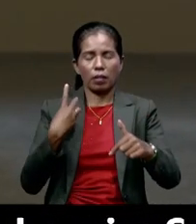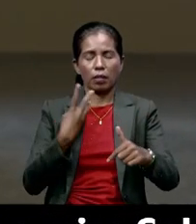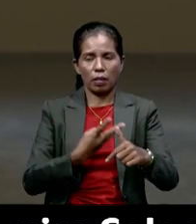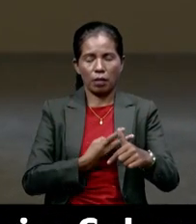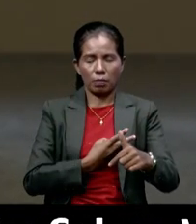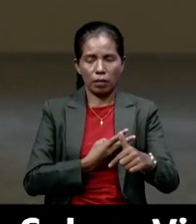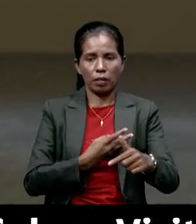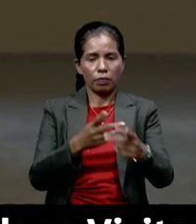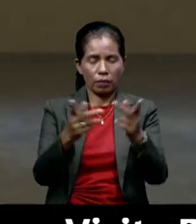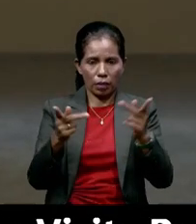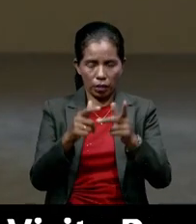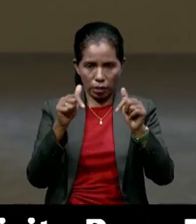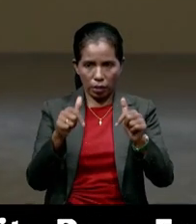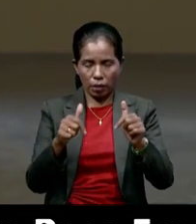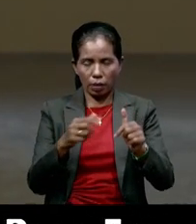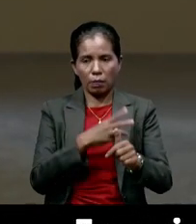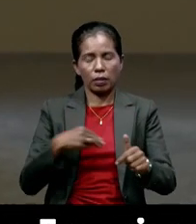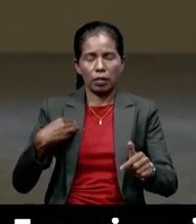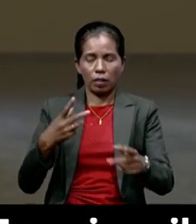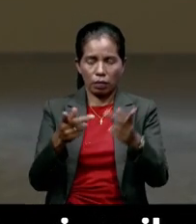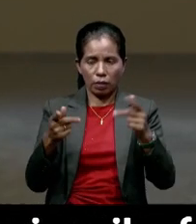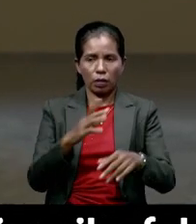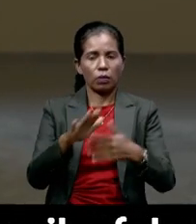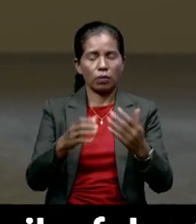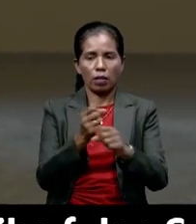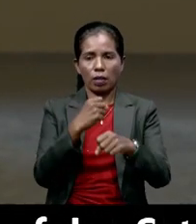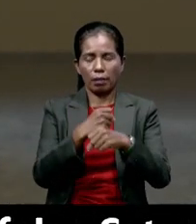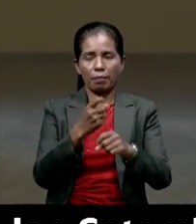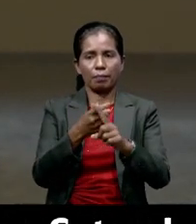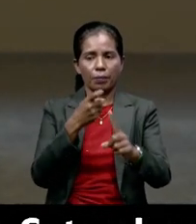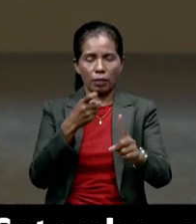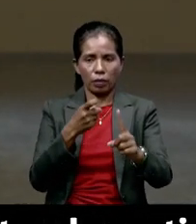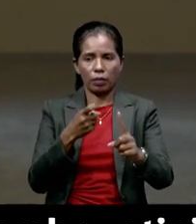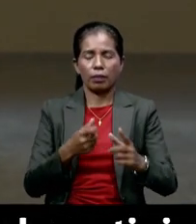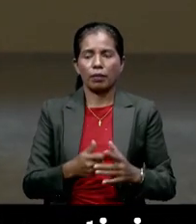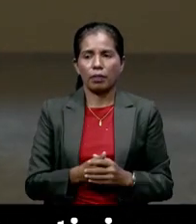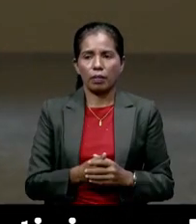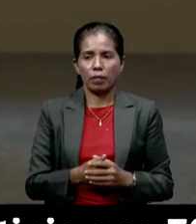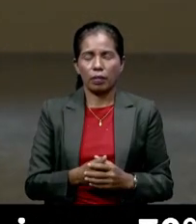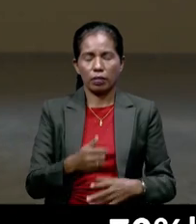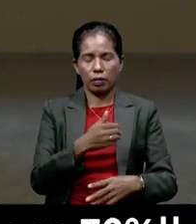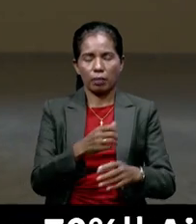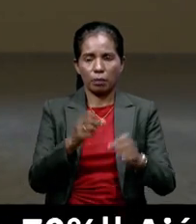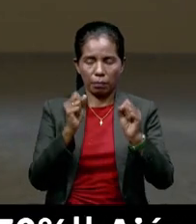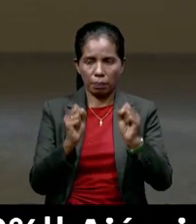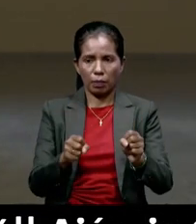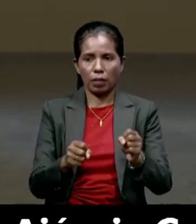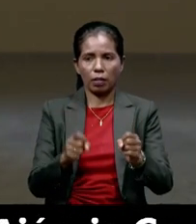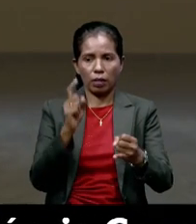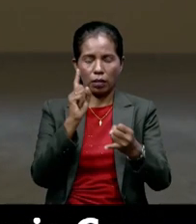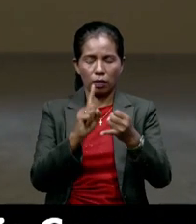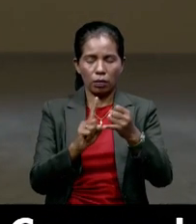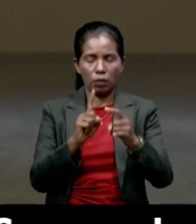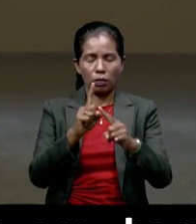Pantai Kelapa. Untuk pembangunan semuanya ini kurang lebih akhir bulan